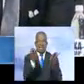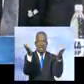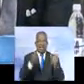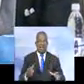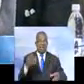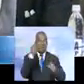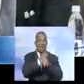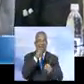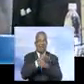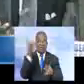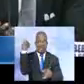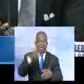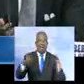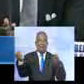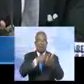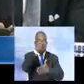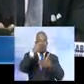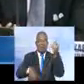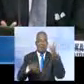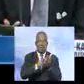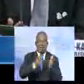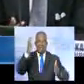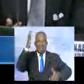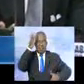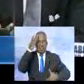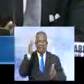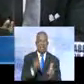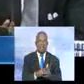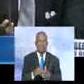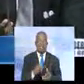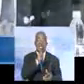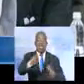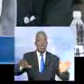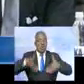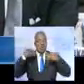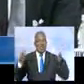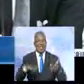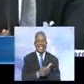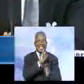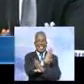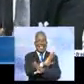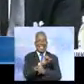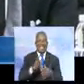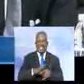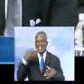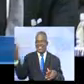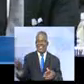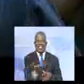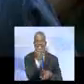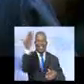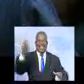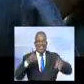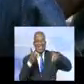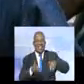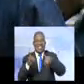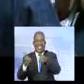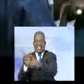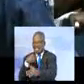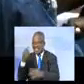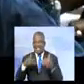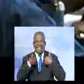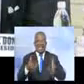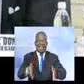ravi cet après-midi de recevoir Didier Drogba, qui a, de sa propre demande, non seulement nous